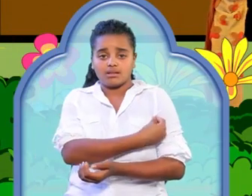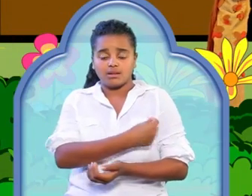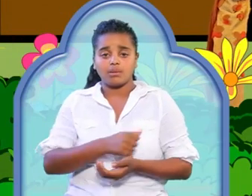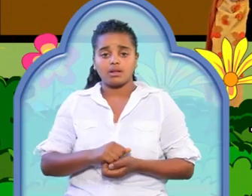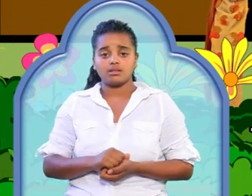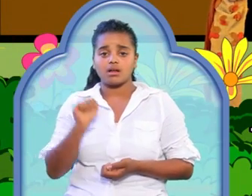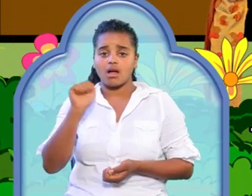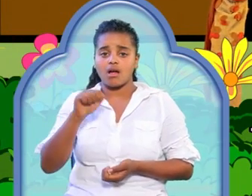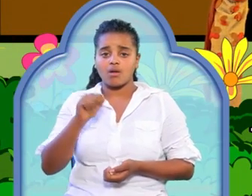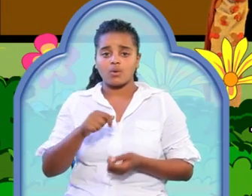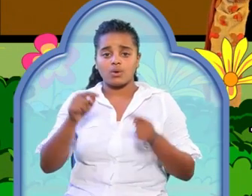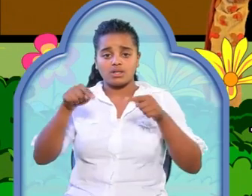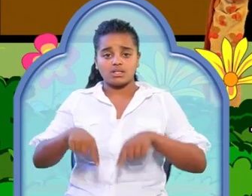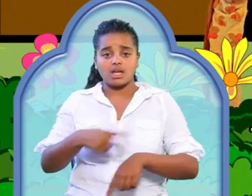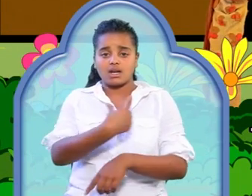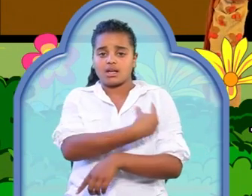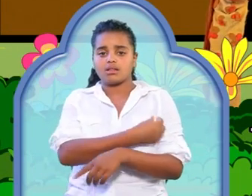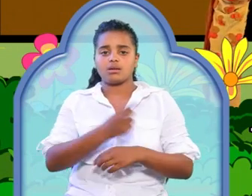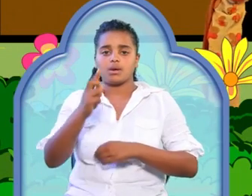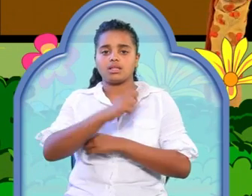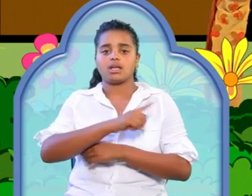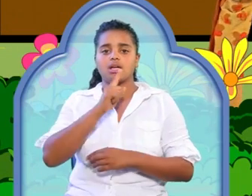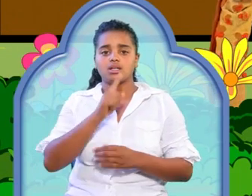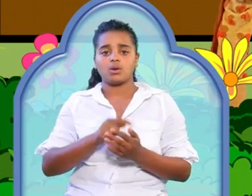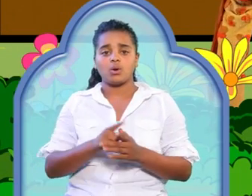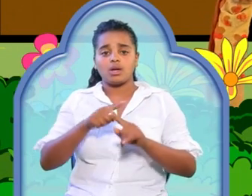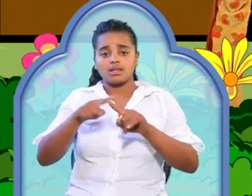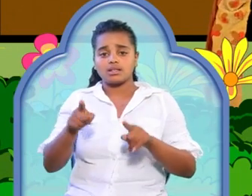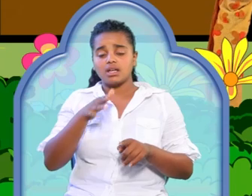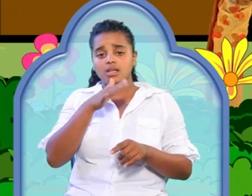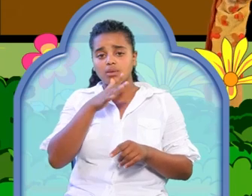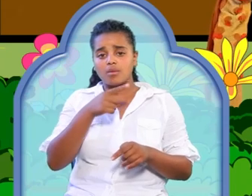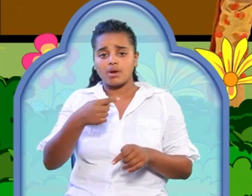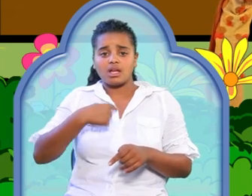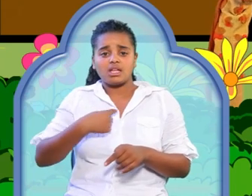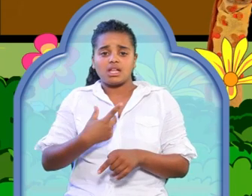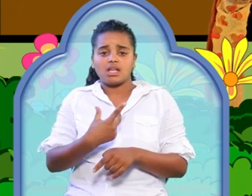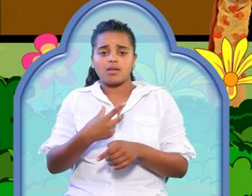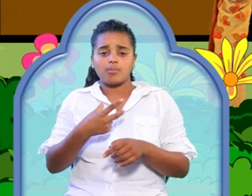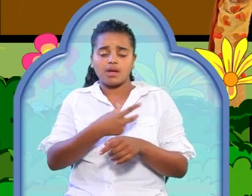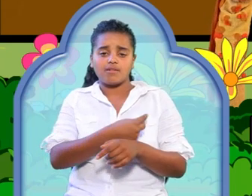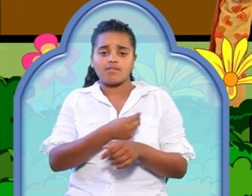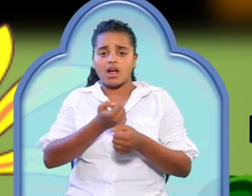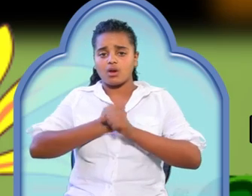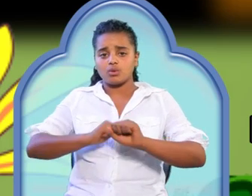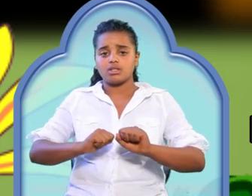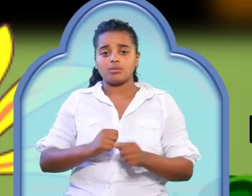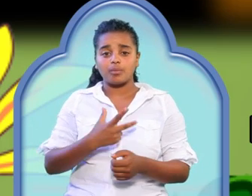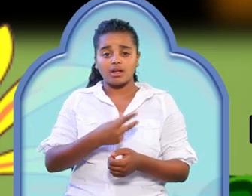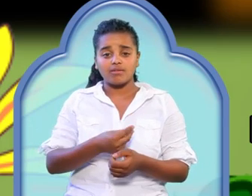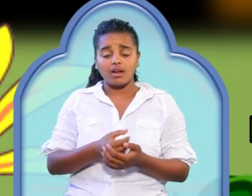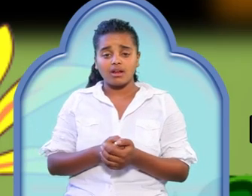What? Oh, zare yekitbat kenno. Ken mama, ani merfi alodim.